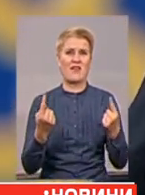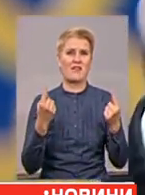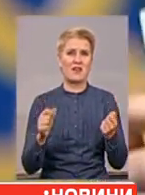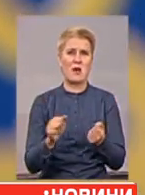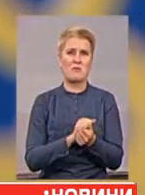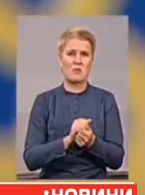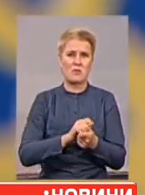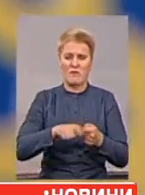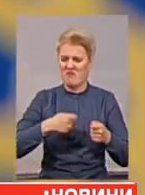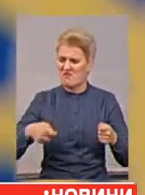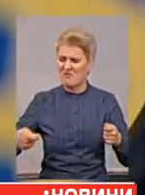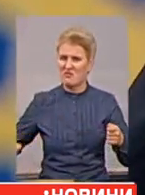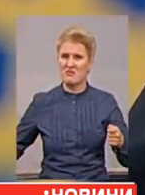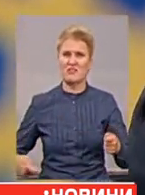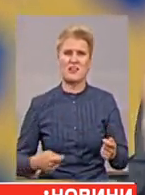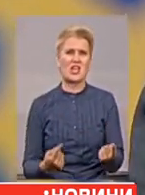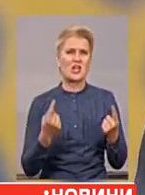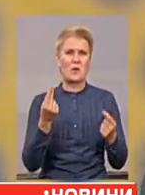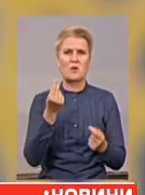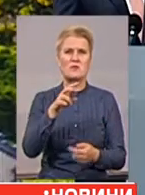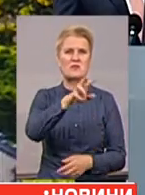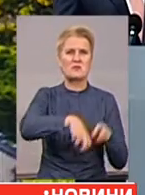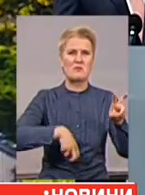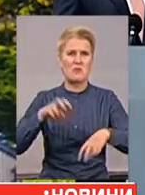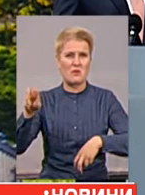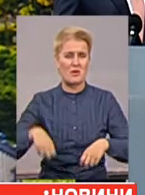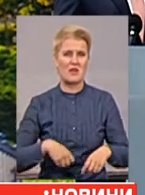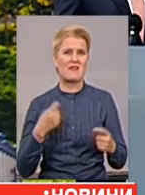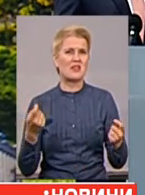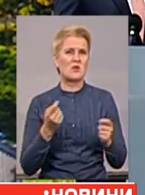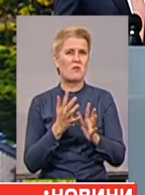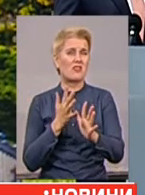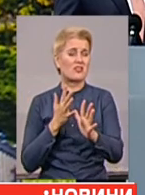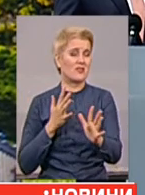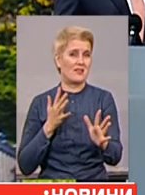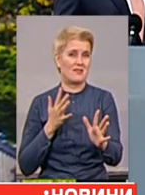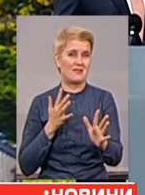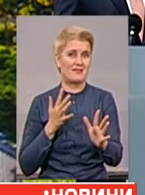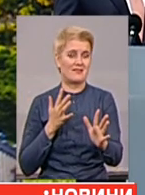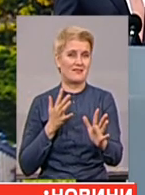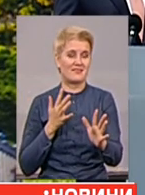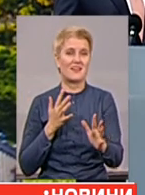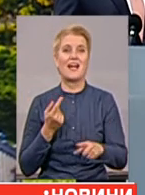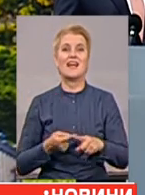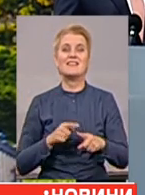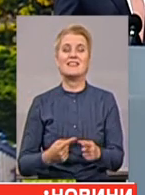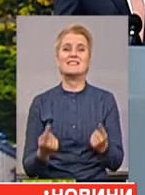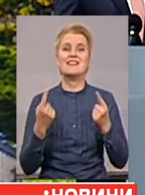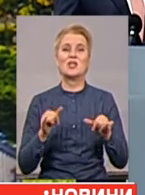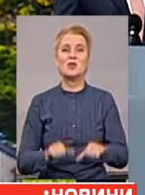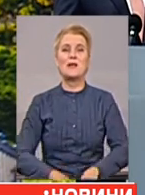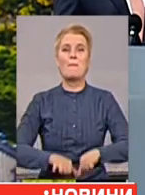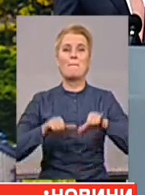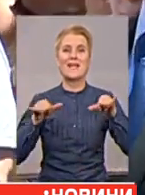паперової волокити, жодних зборів, жодних черг. Це значно